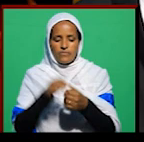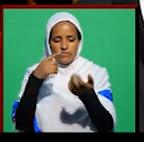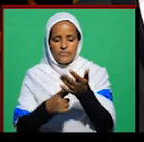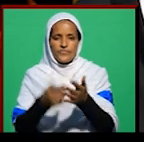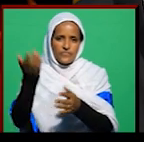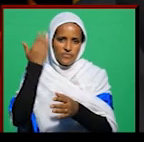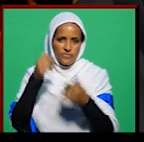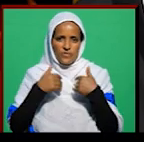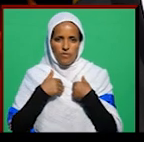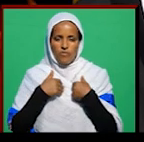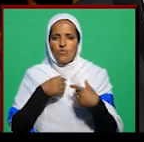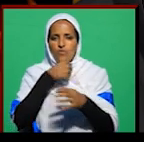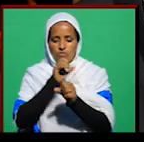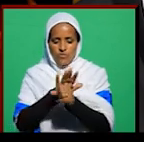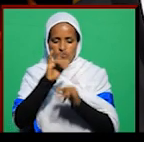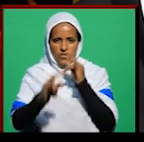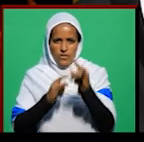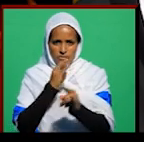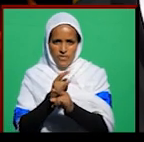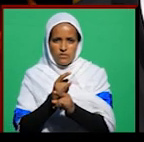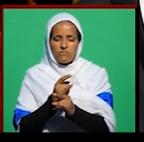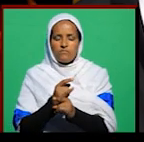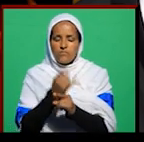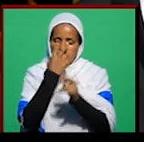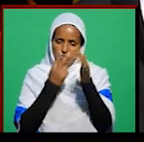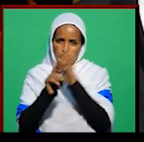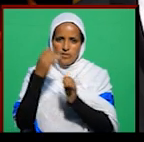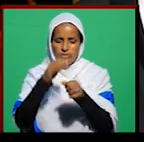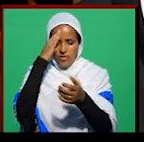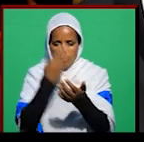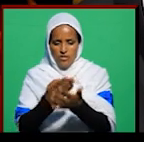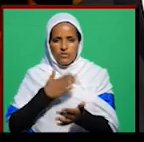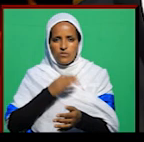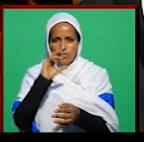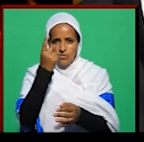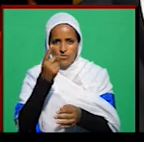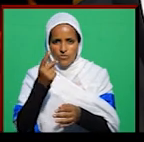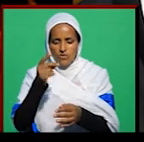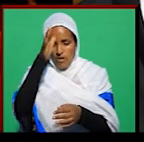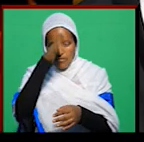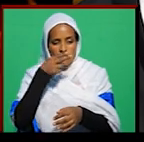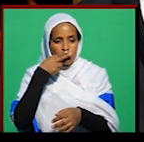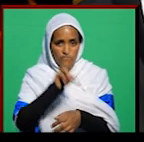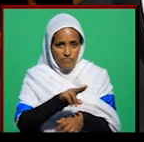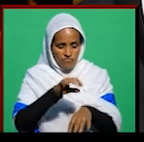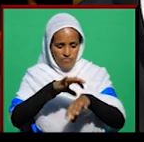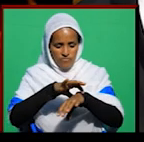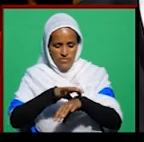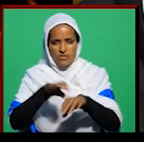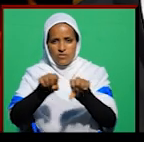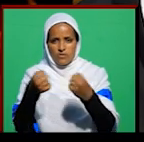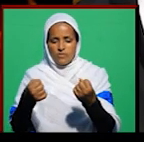እንዳለ በዚያ በነበረው በኦሪቱ ዘመን ያ ትንቢት ነበረ። ልጅ ሆይ የአባት ትእዛዝ አጥንት ይሰብራል